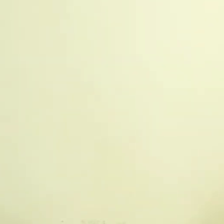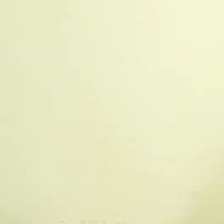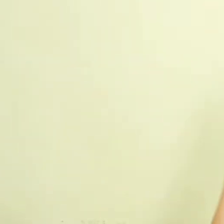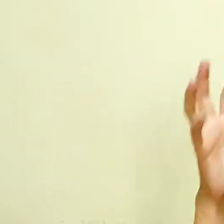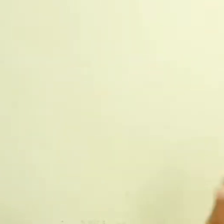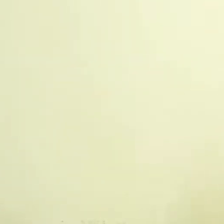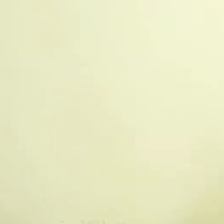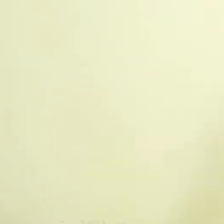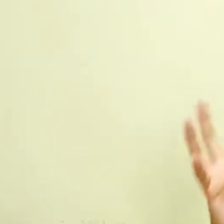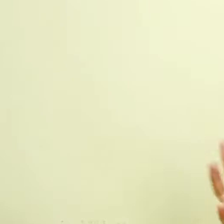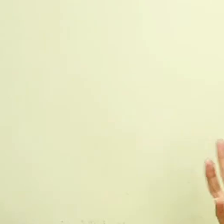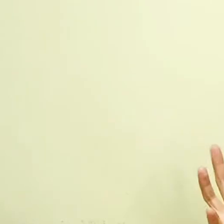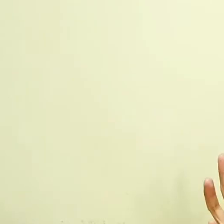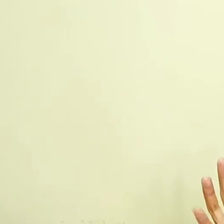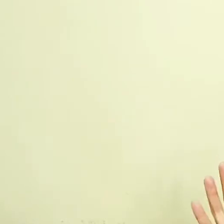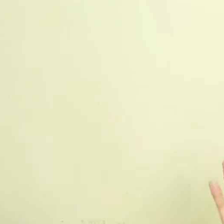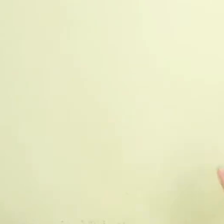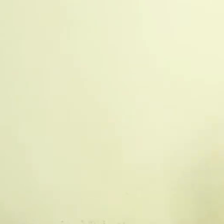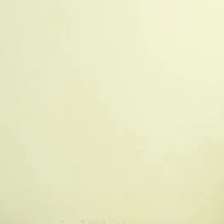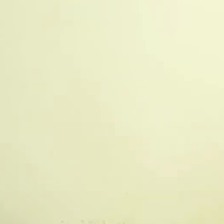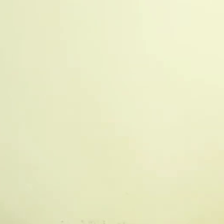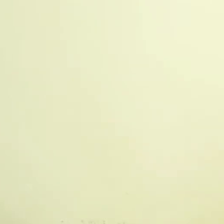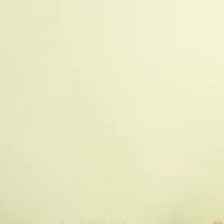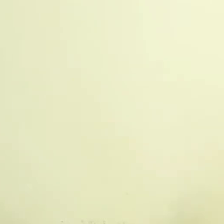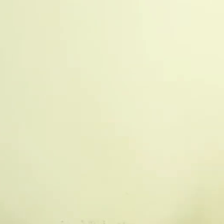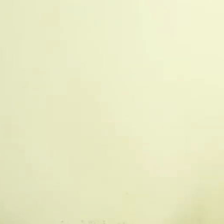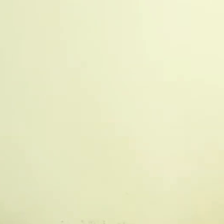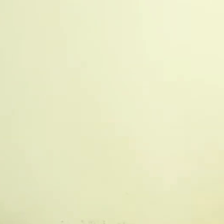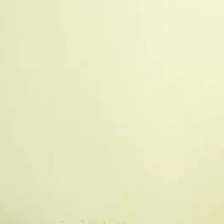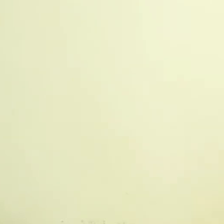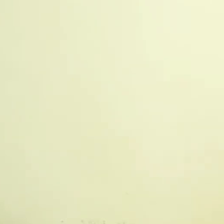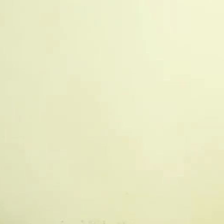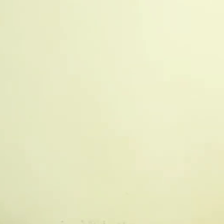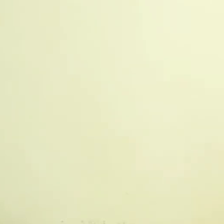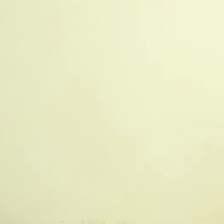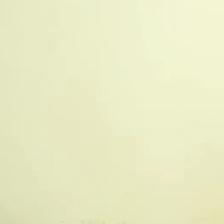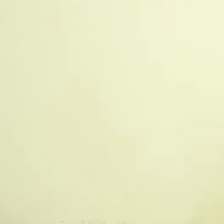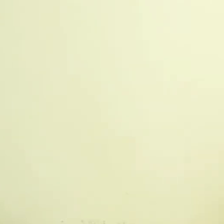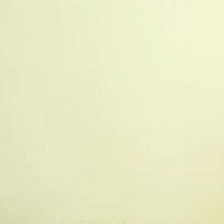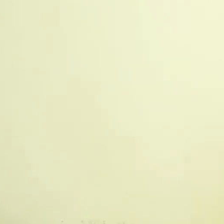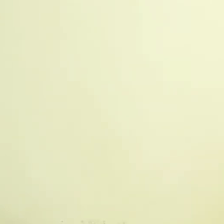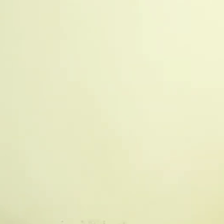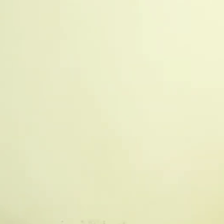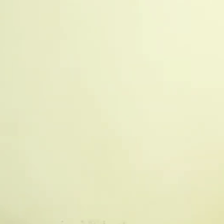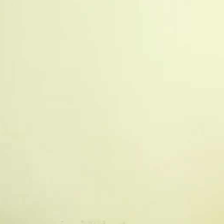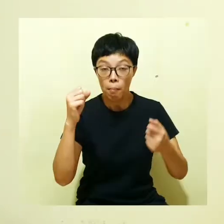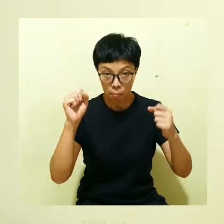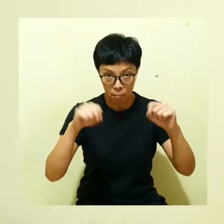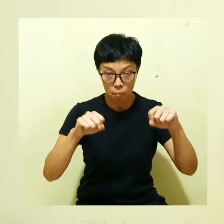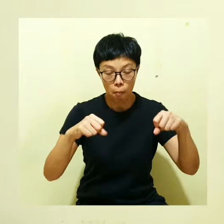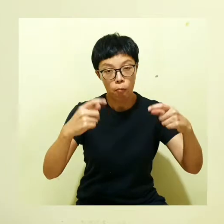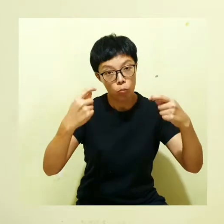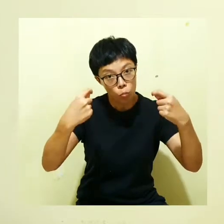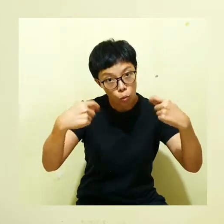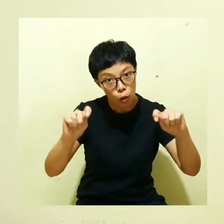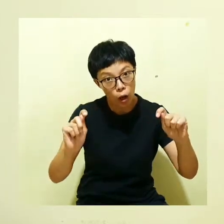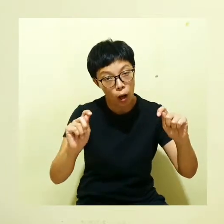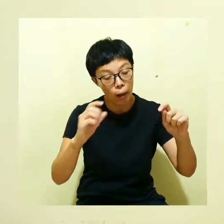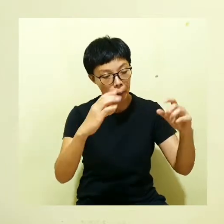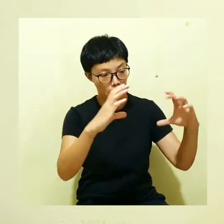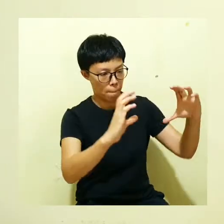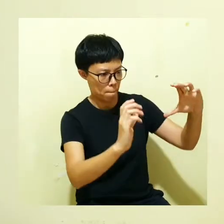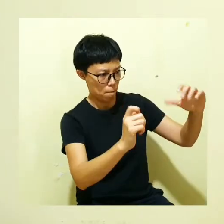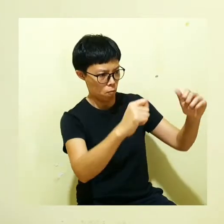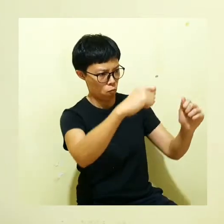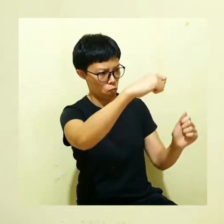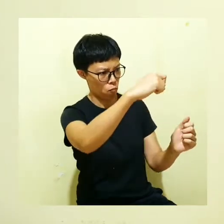掉这个画面，我再重新的做观察。有一个很好的诀窍呢，那除了你转不同